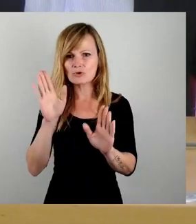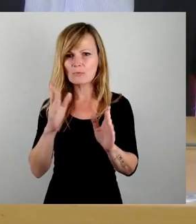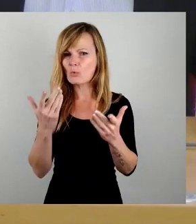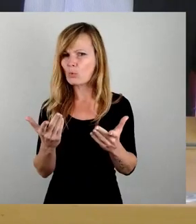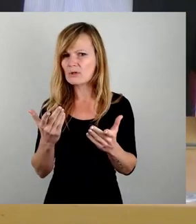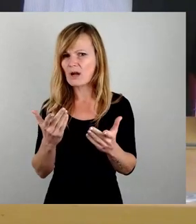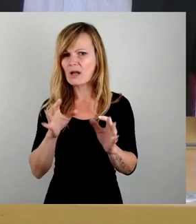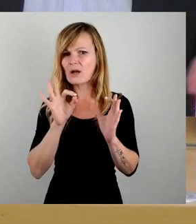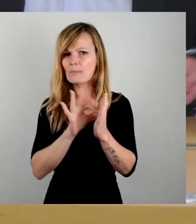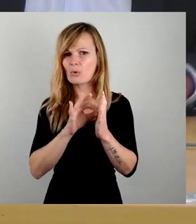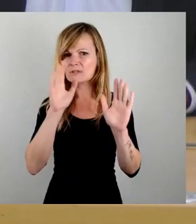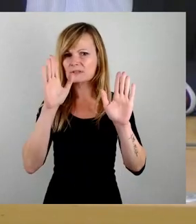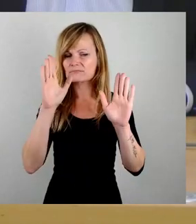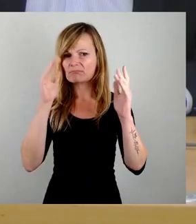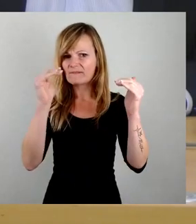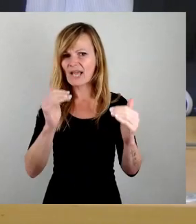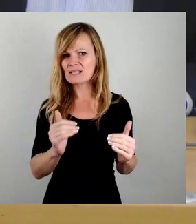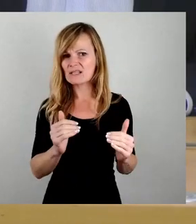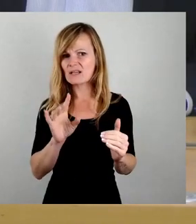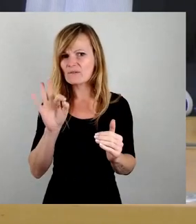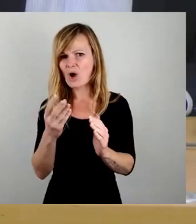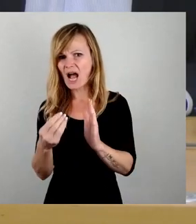im Sinne der Ergänzung?